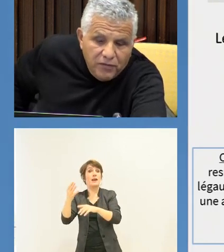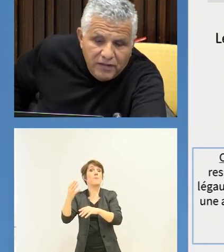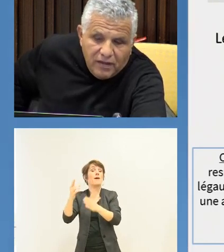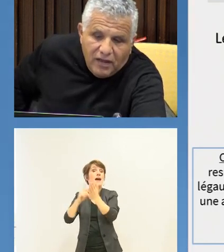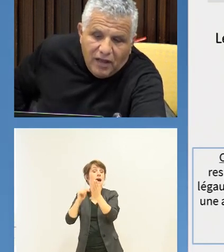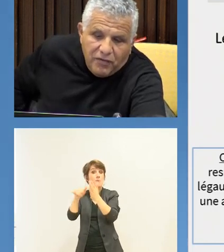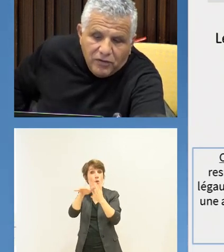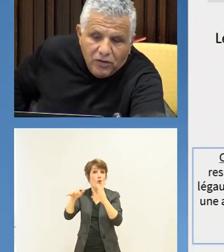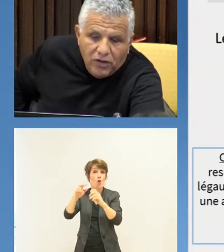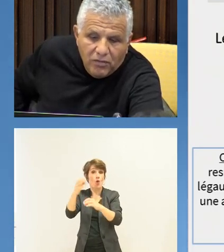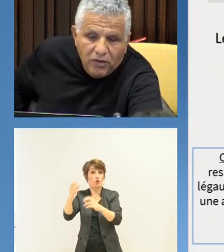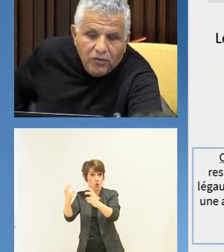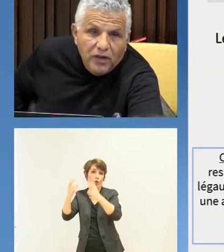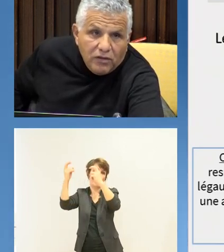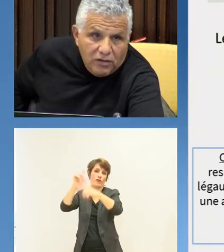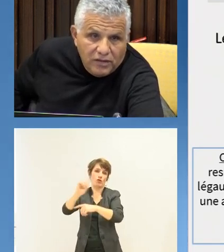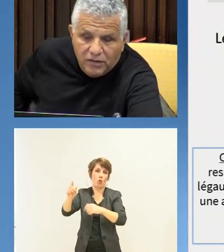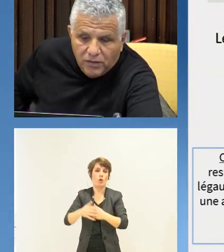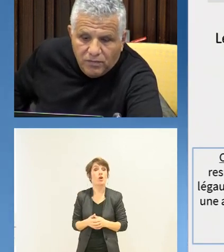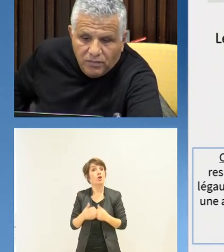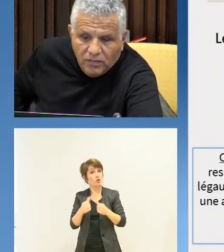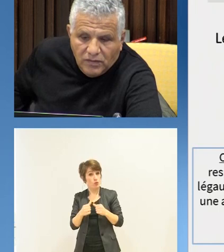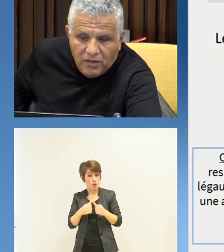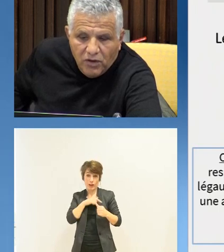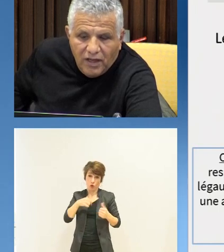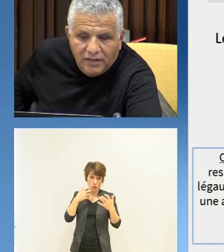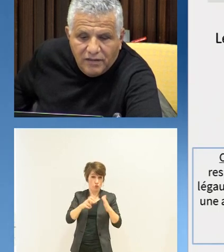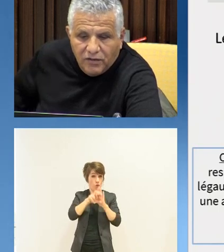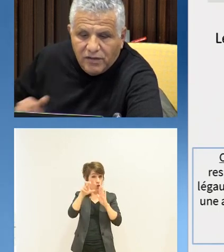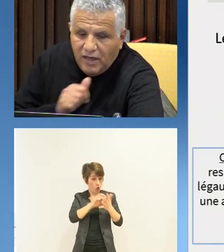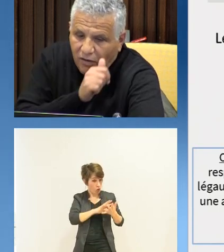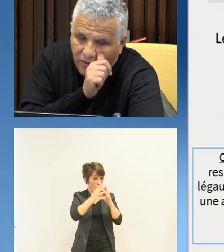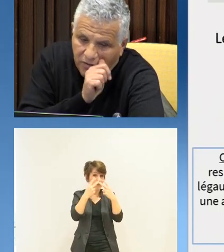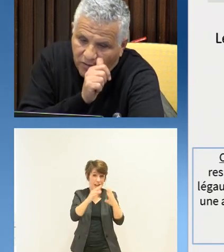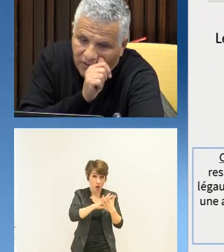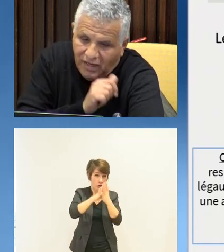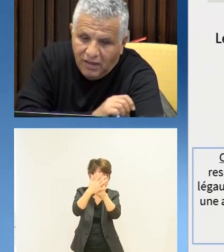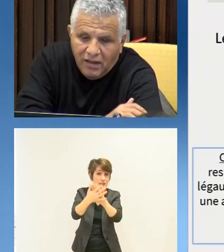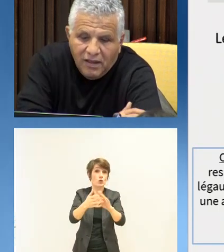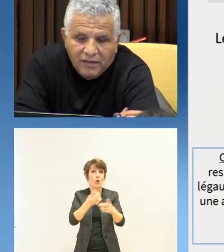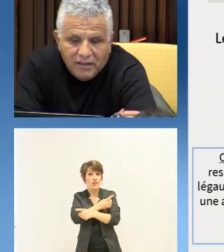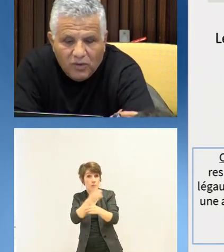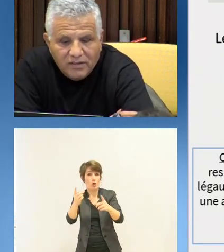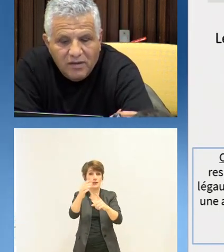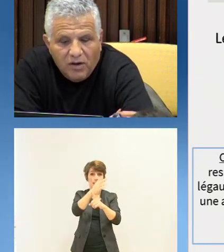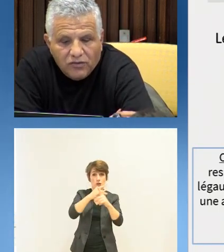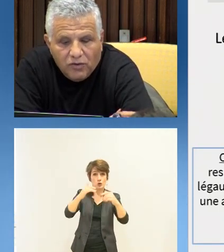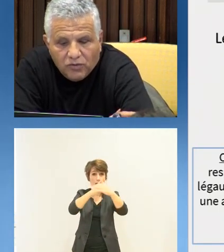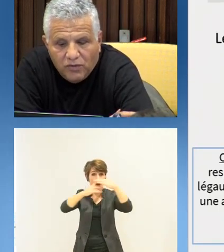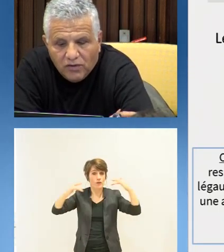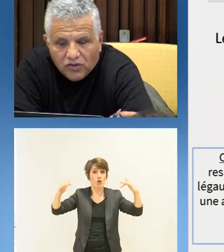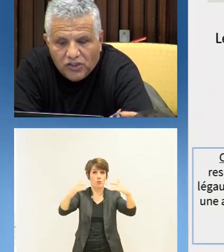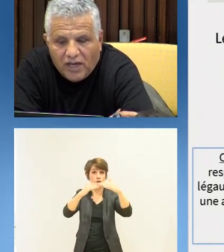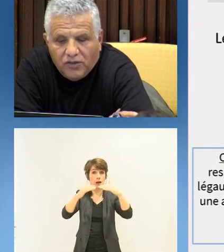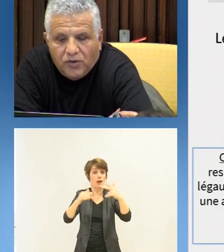vise à faire de grenoble une ville en transition démocratique social et environnemental ces trois éléments se